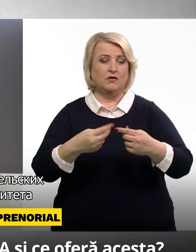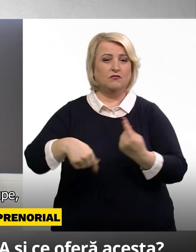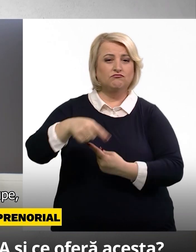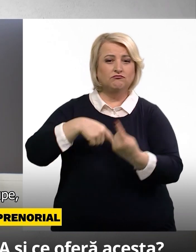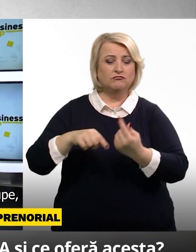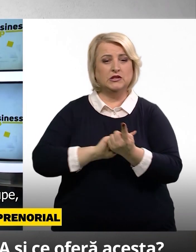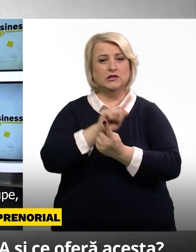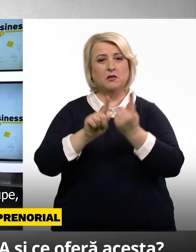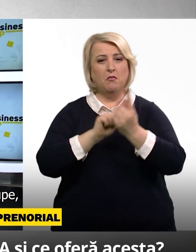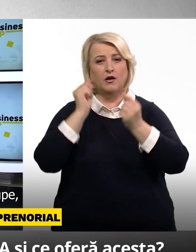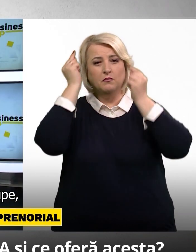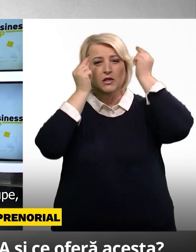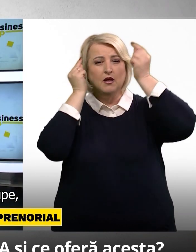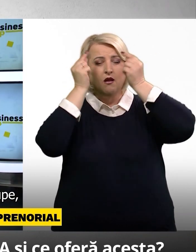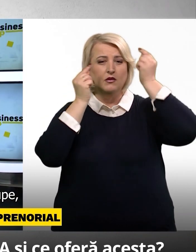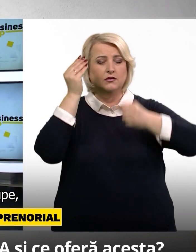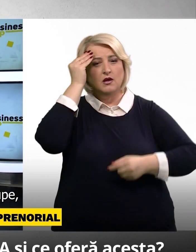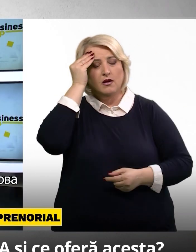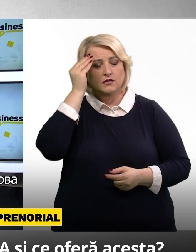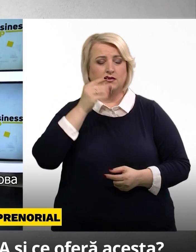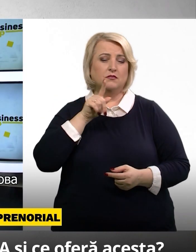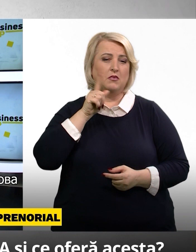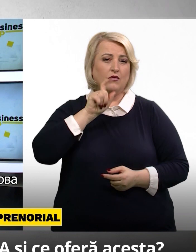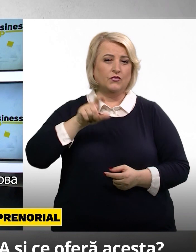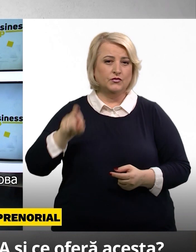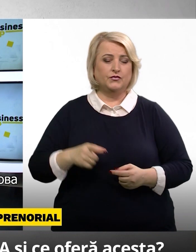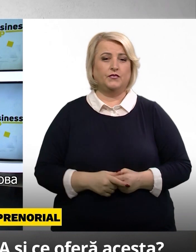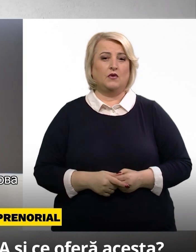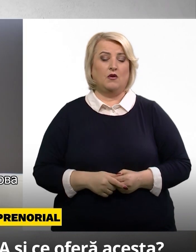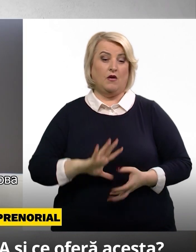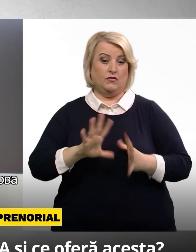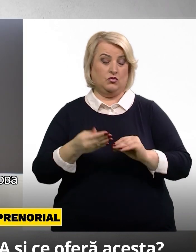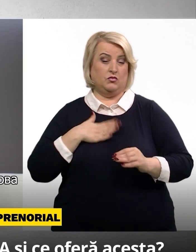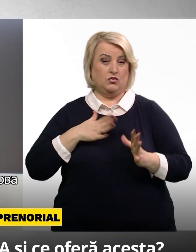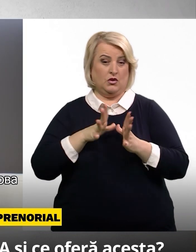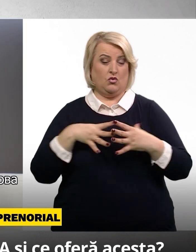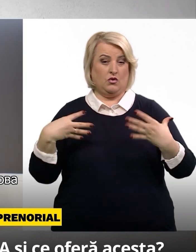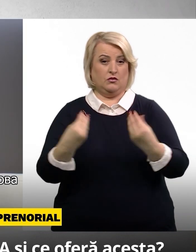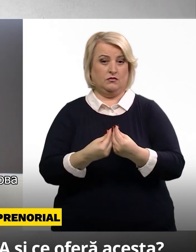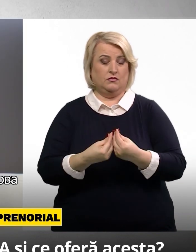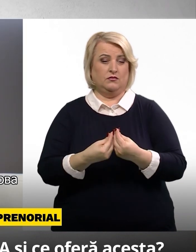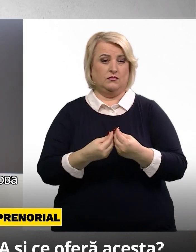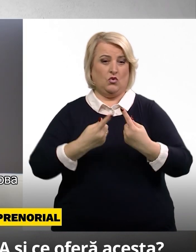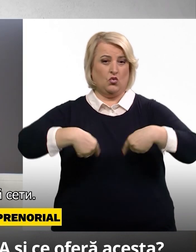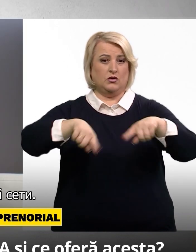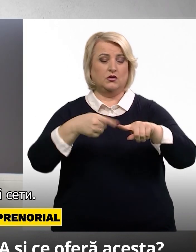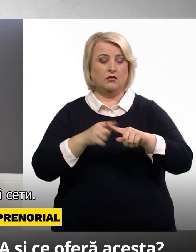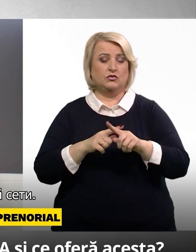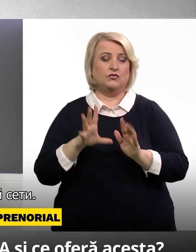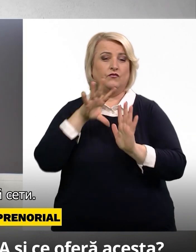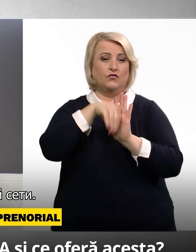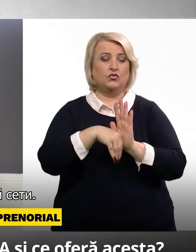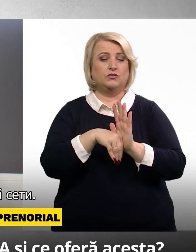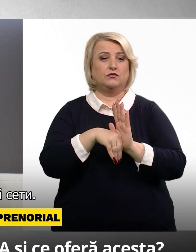mentalității tinerilor în lume. Și Junior Achievement Moldova este parte componentă a